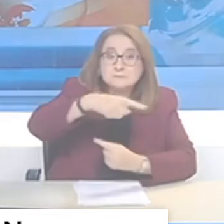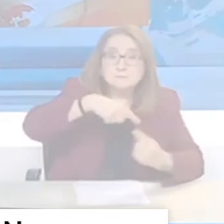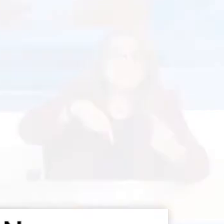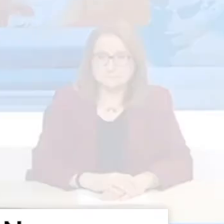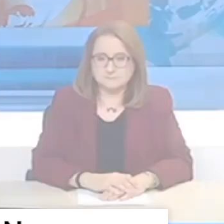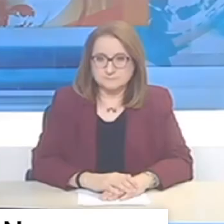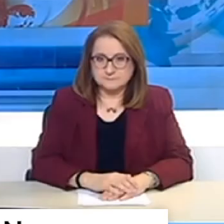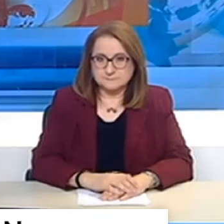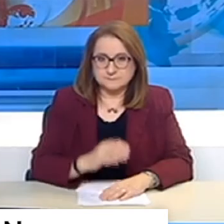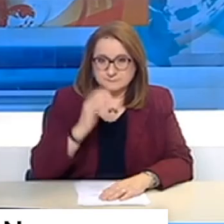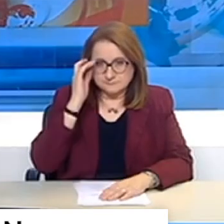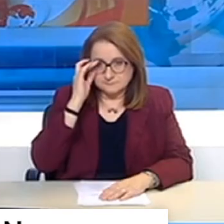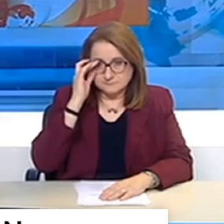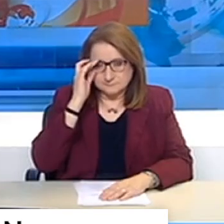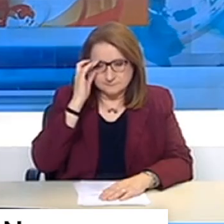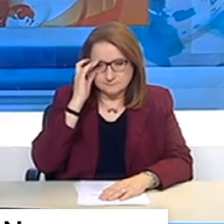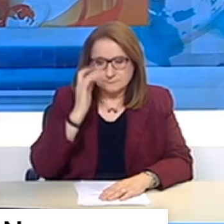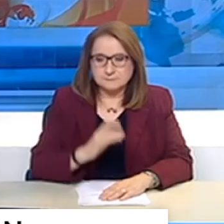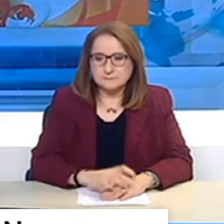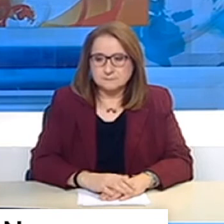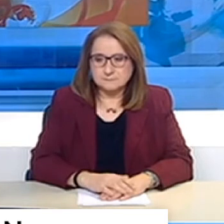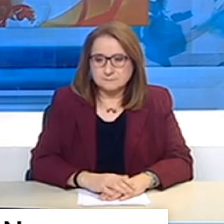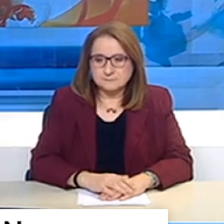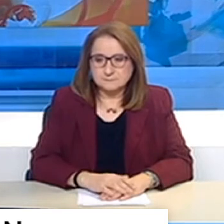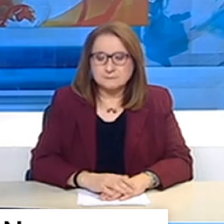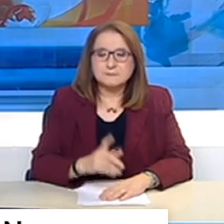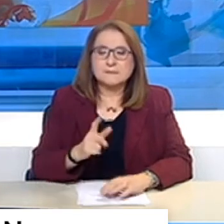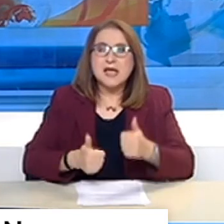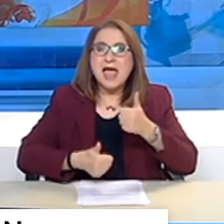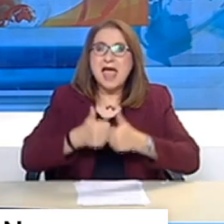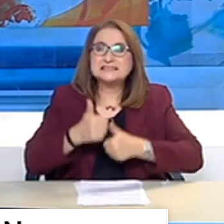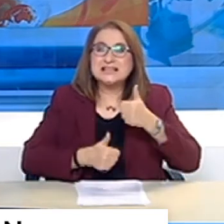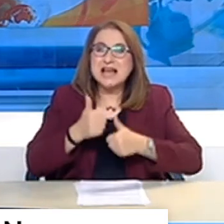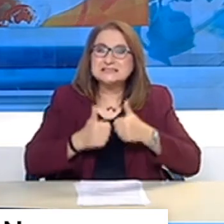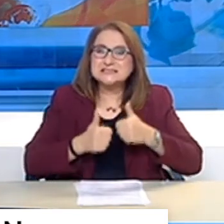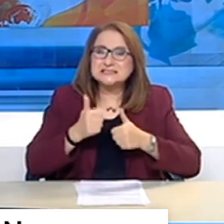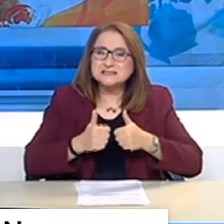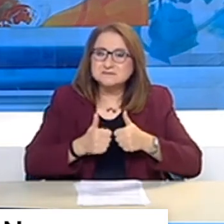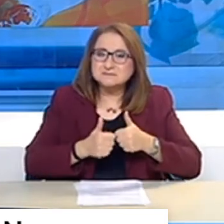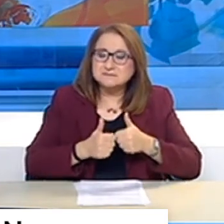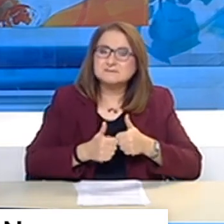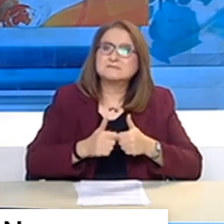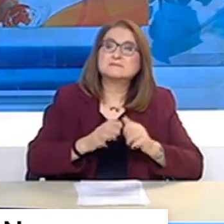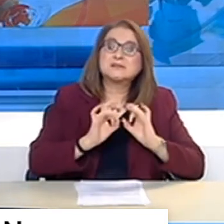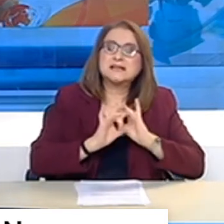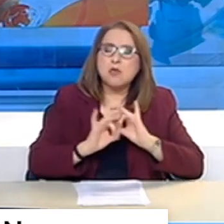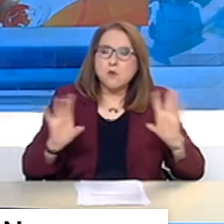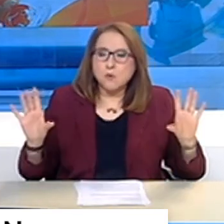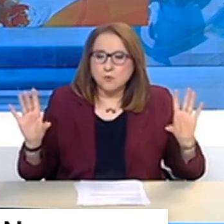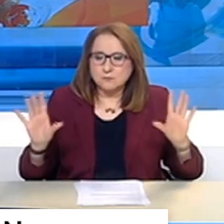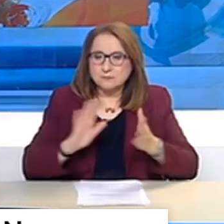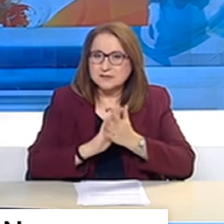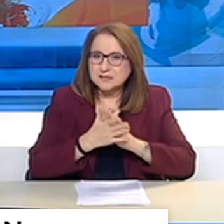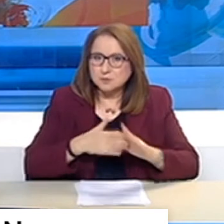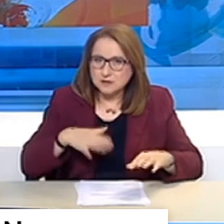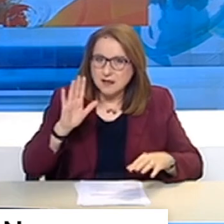κάθε περιστατικό. Δεν θα διεξαχθούν προαγωγικές και απολυτήριες εξετάσεις. Δίνεται ιδιαίτερη έμφαση στην